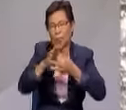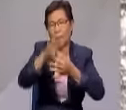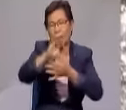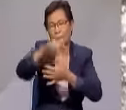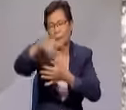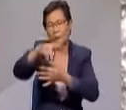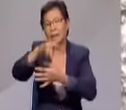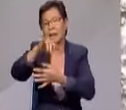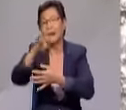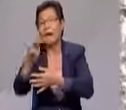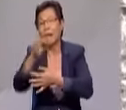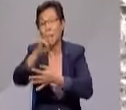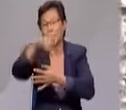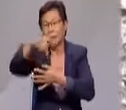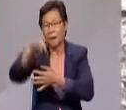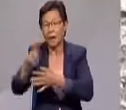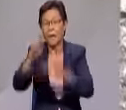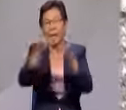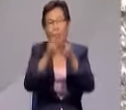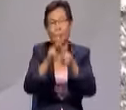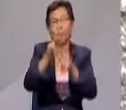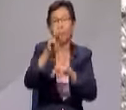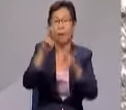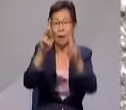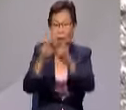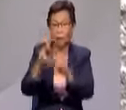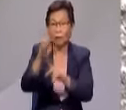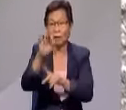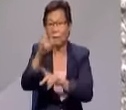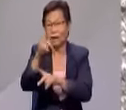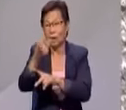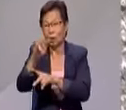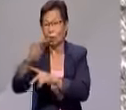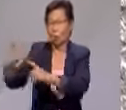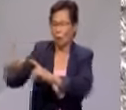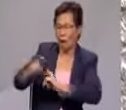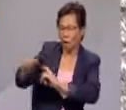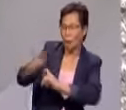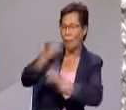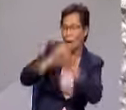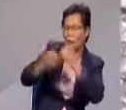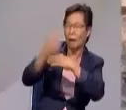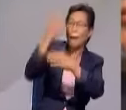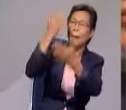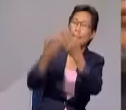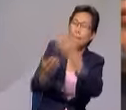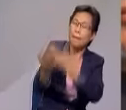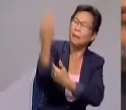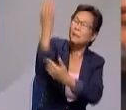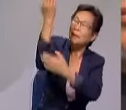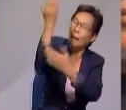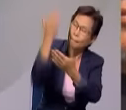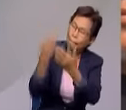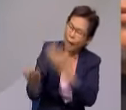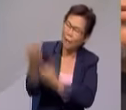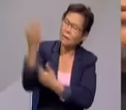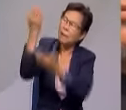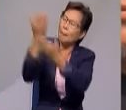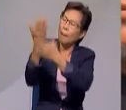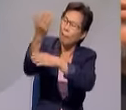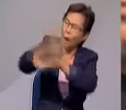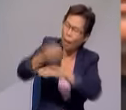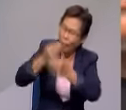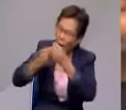MPKK Kampung Krayong yang sudah hadir dan membekalkan makanan kita setiap hari daripada pagi sampai ke tengah malam. Kita telah